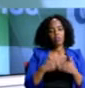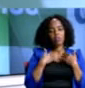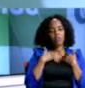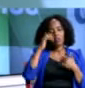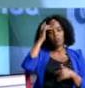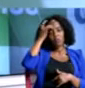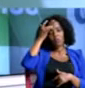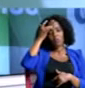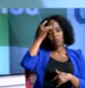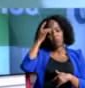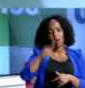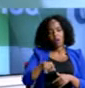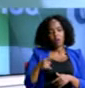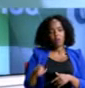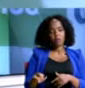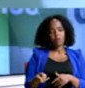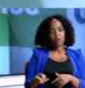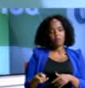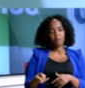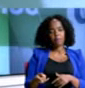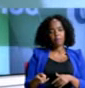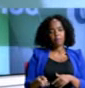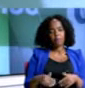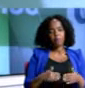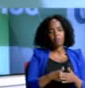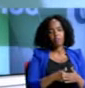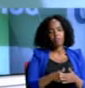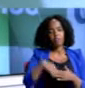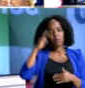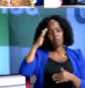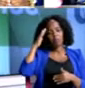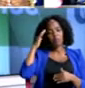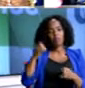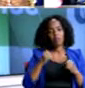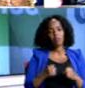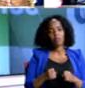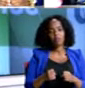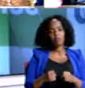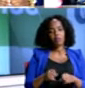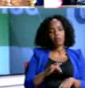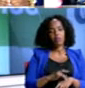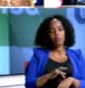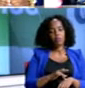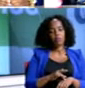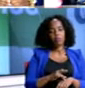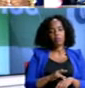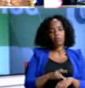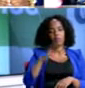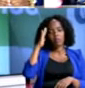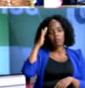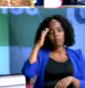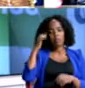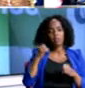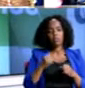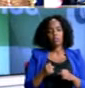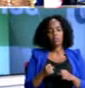ammo awas berat be kamu dandau qabwechu be kame amallatoni sabe kamu dandau qaba kata ter be